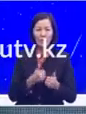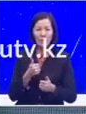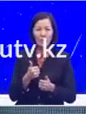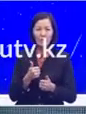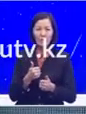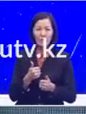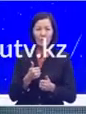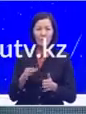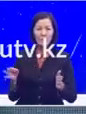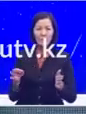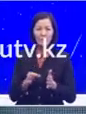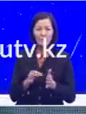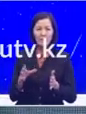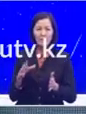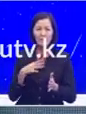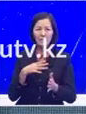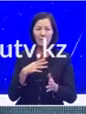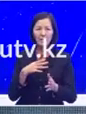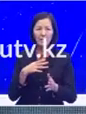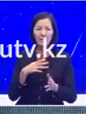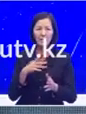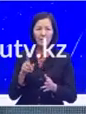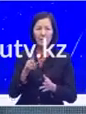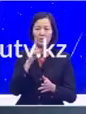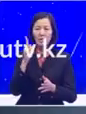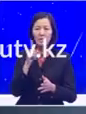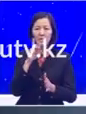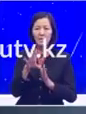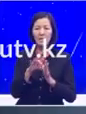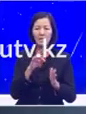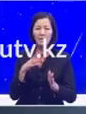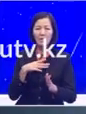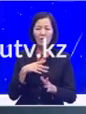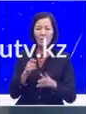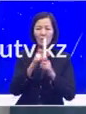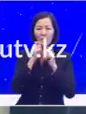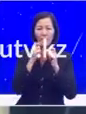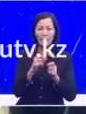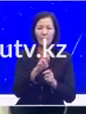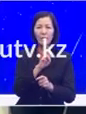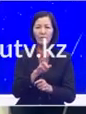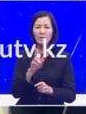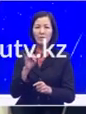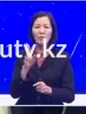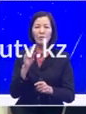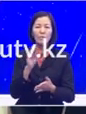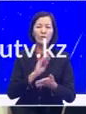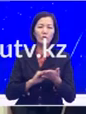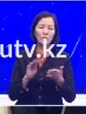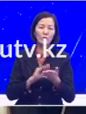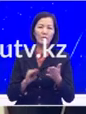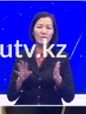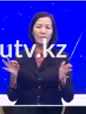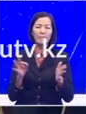байқаудың мақсаты да сол болатын, сондай жастарды анықтау. Марапаттар Бейсен Абайұлының журналистік қызметтегі принциптерін